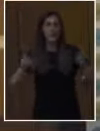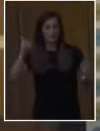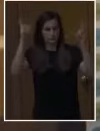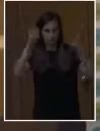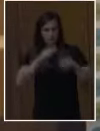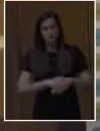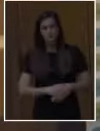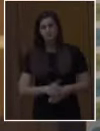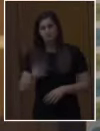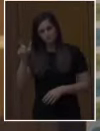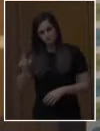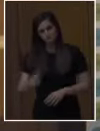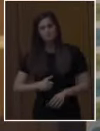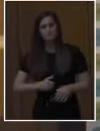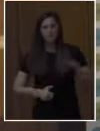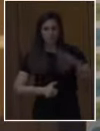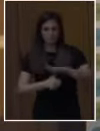Καλημέρα σας.